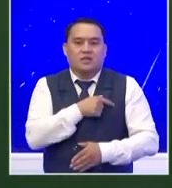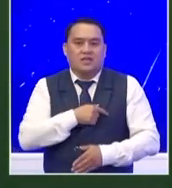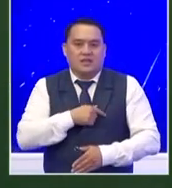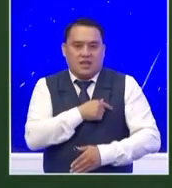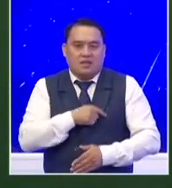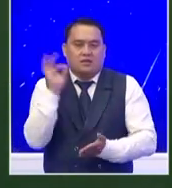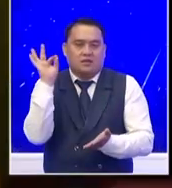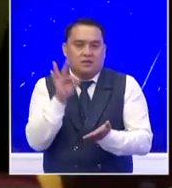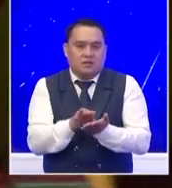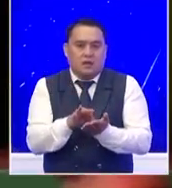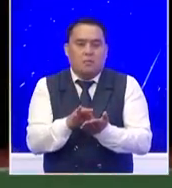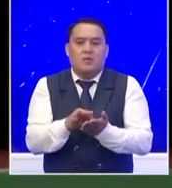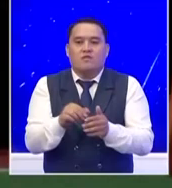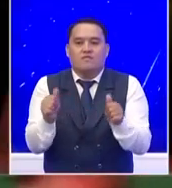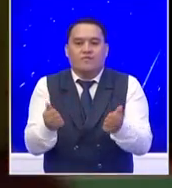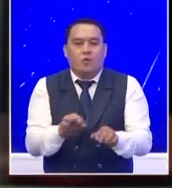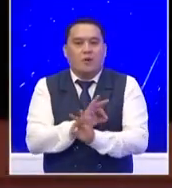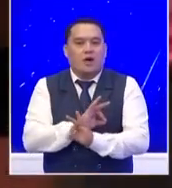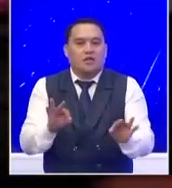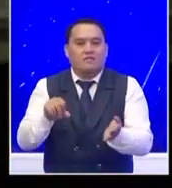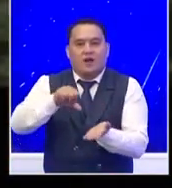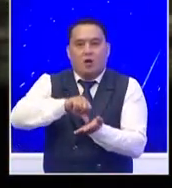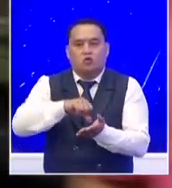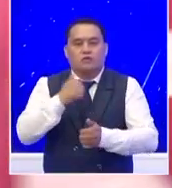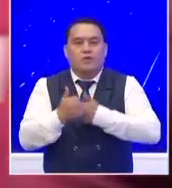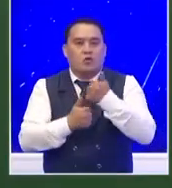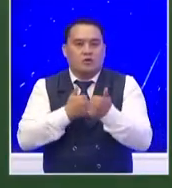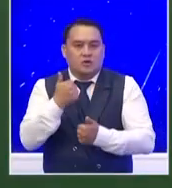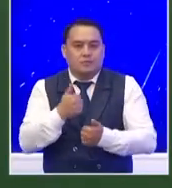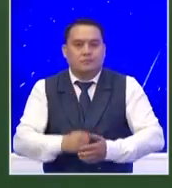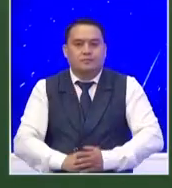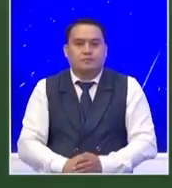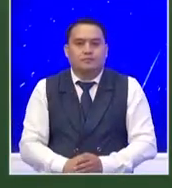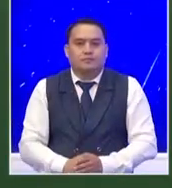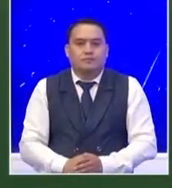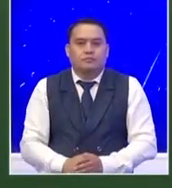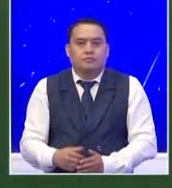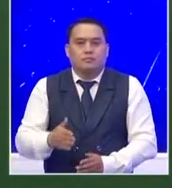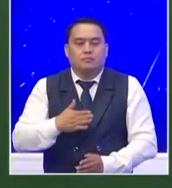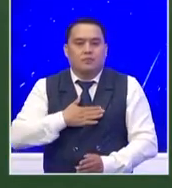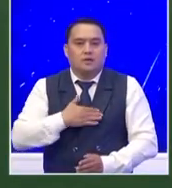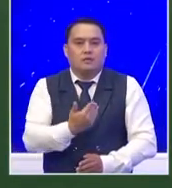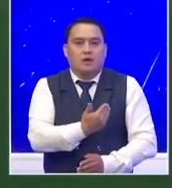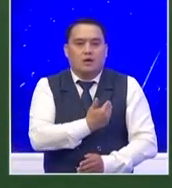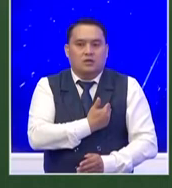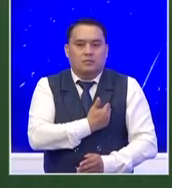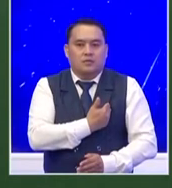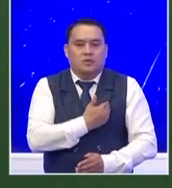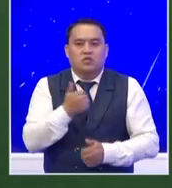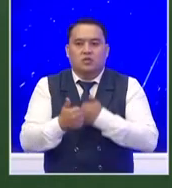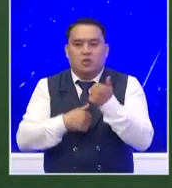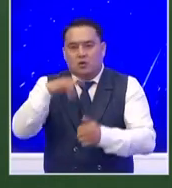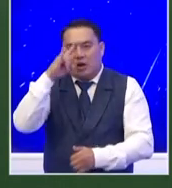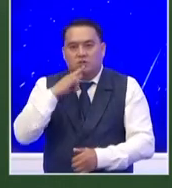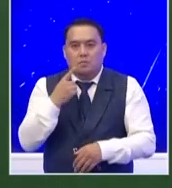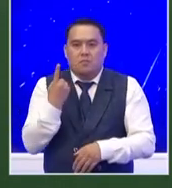ставит задачу достигнуть пиковой формы игроков и удачно выступить на всех грядущих стартах. Готовимся в ближайшее время так, к чемпионату